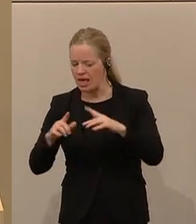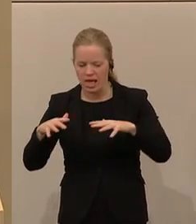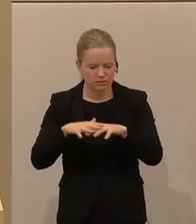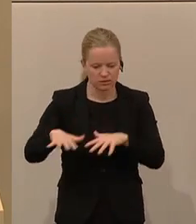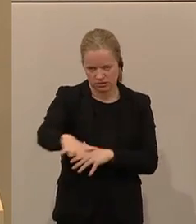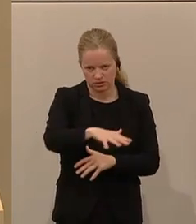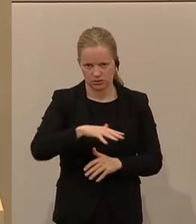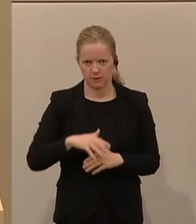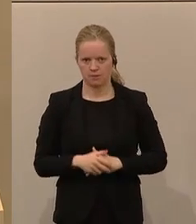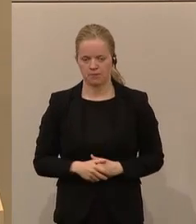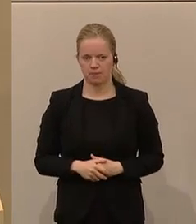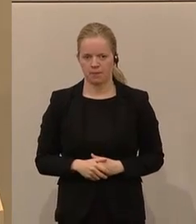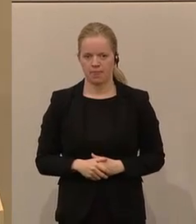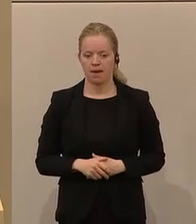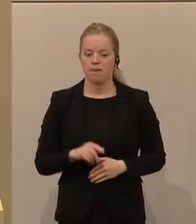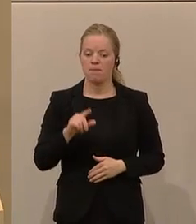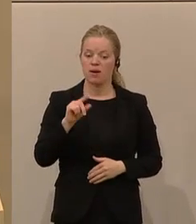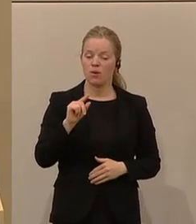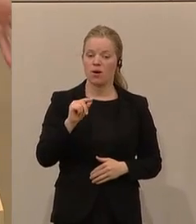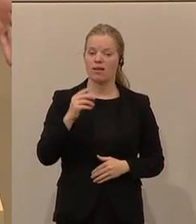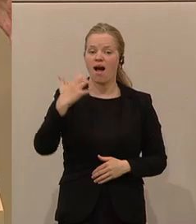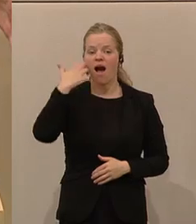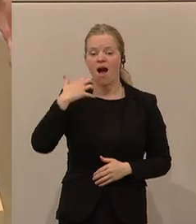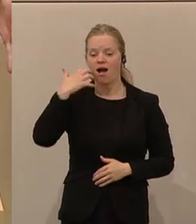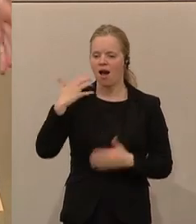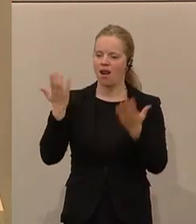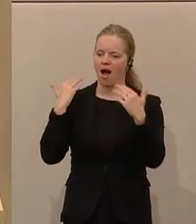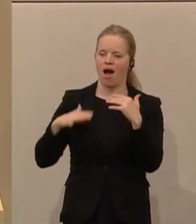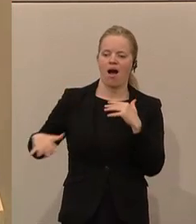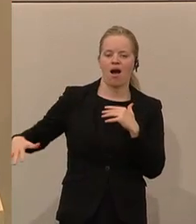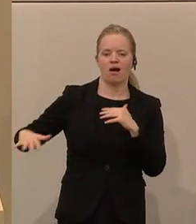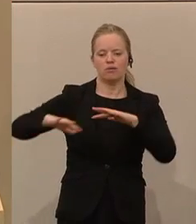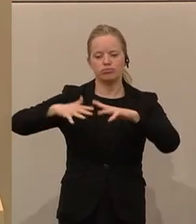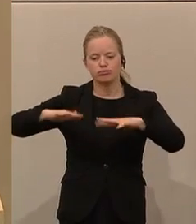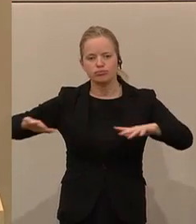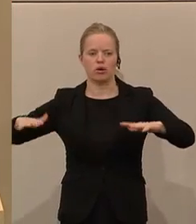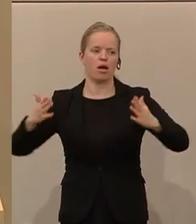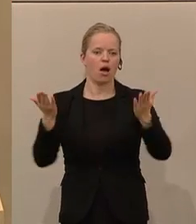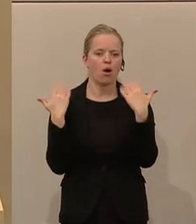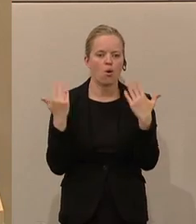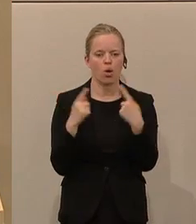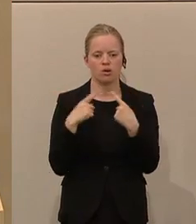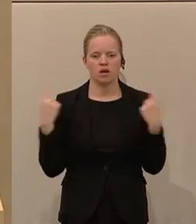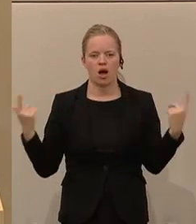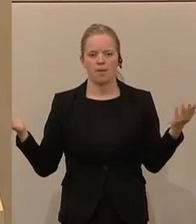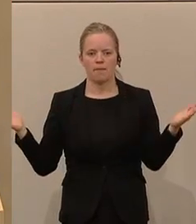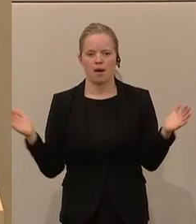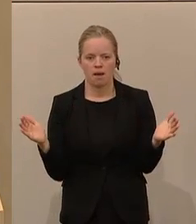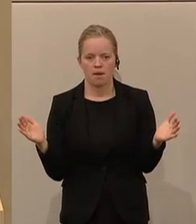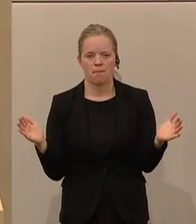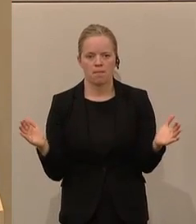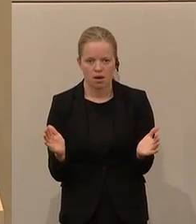dass das Ackerland, dass der Erholungsraum, der zur Verfügung steht, immer weniger